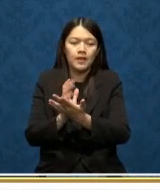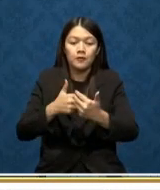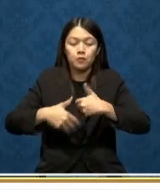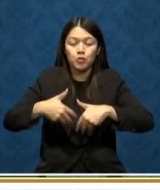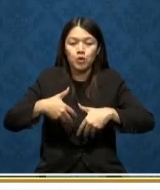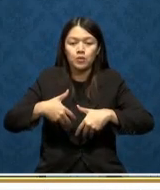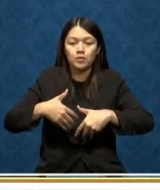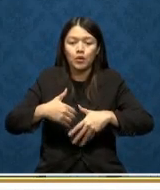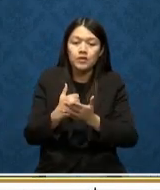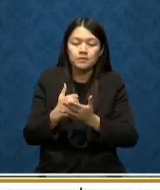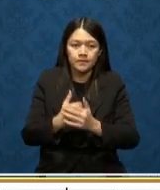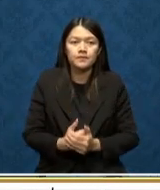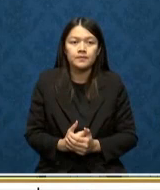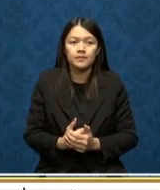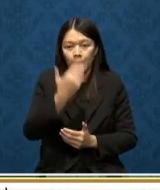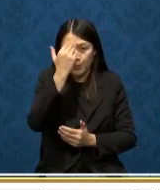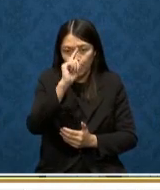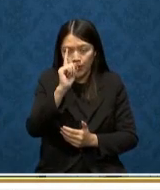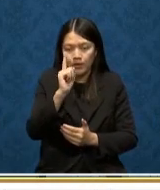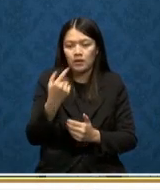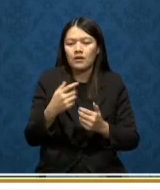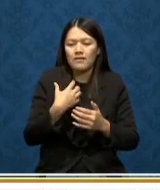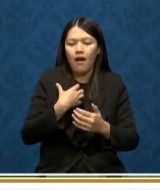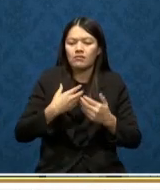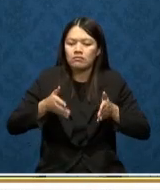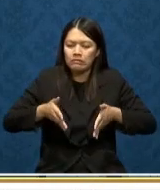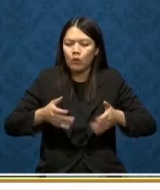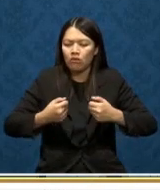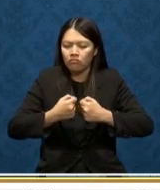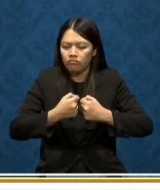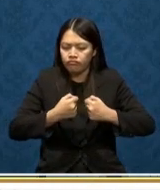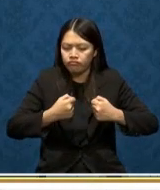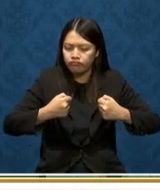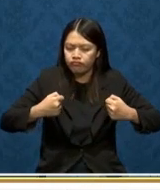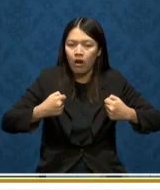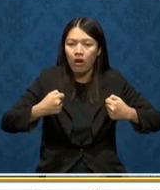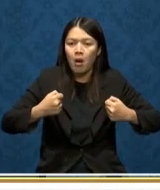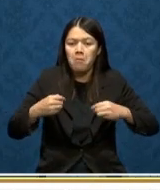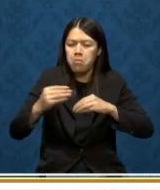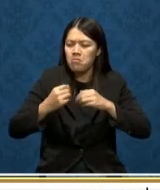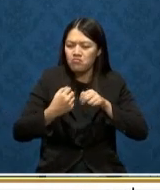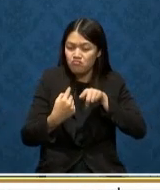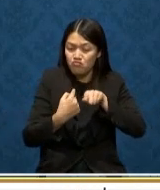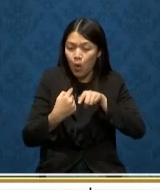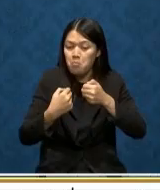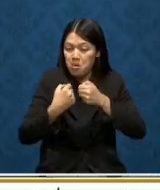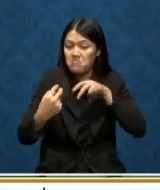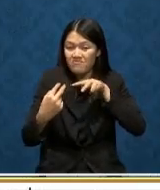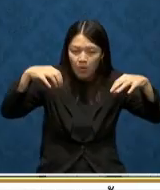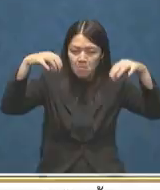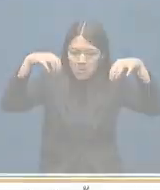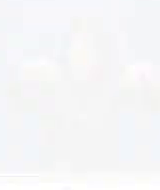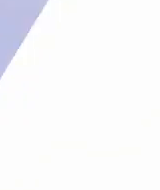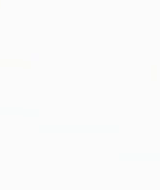รอนของพน้องปราชาชนชิงขอใหมการขยายช่องทางจรจ stipจากบ้านปาแพรก ถึงบานหน้องแสงำบนบางขันพร้มติดตงไฟสอง